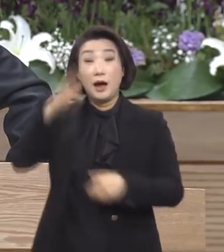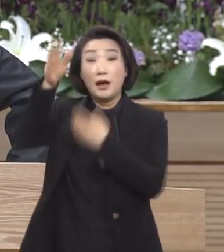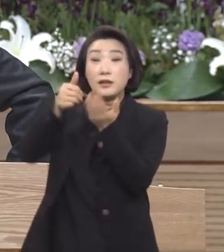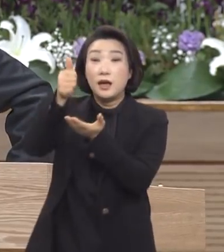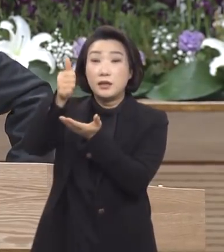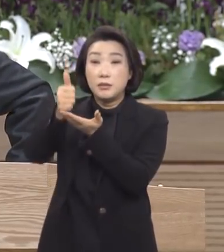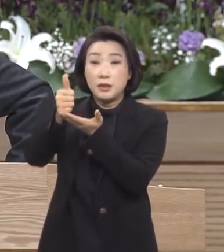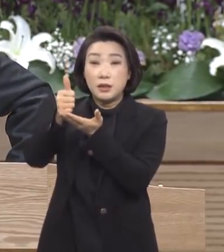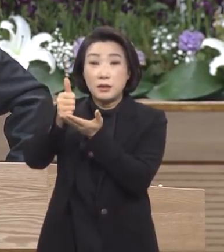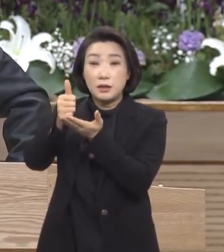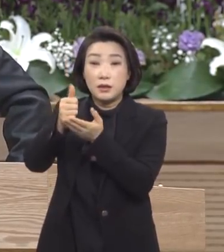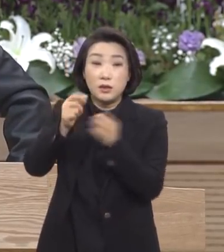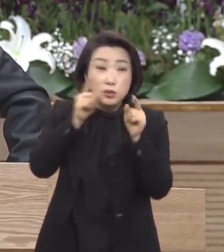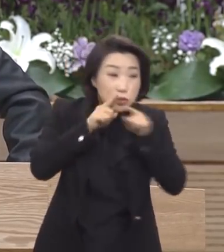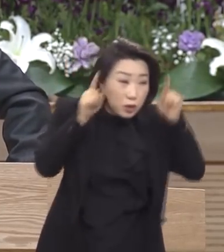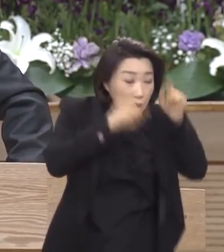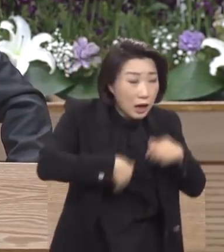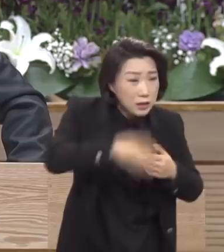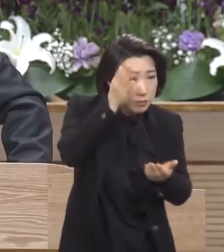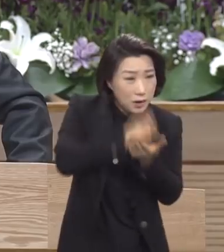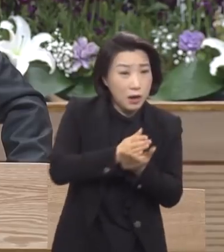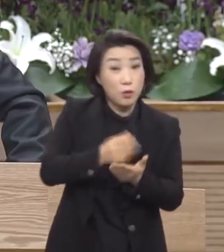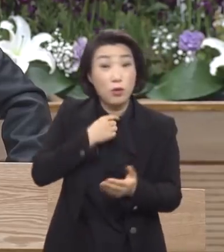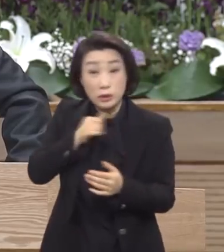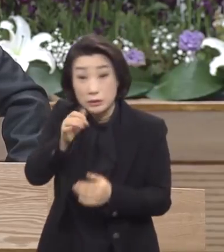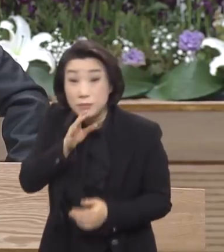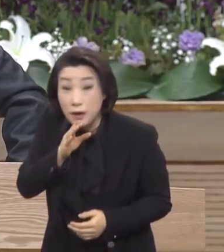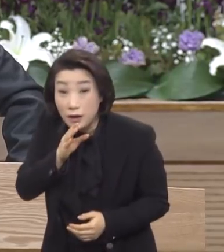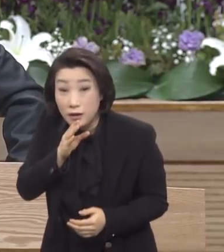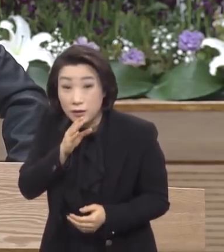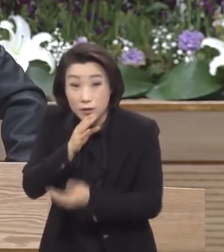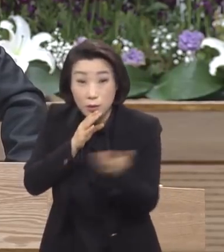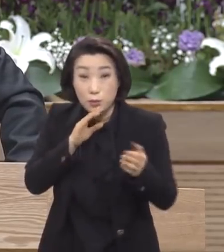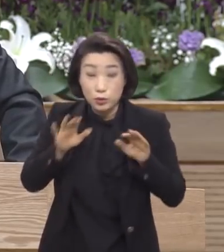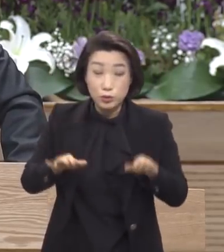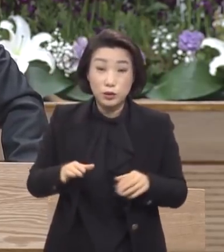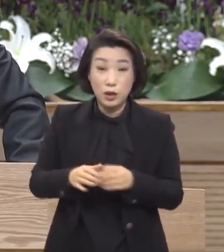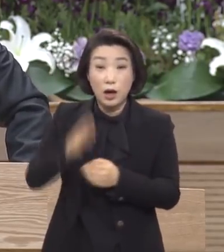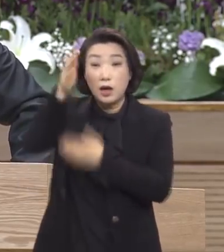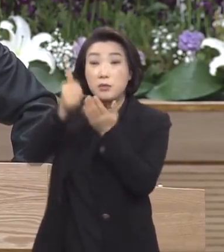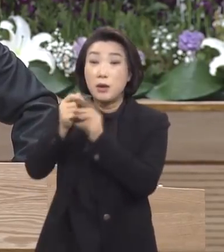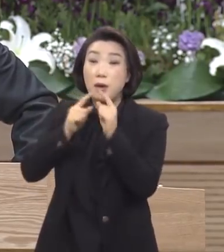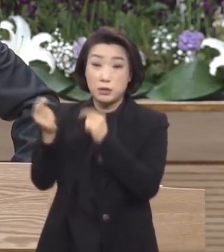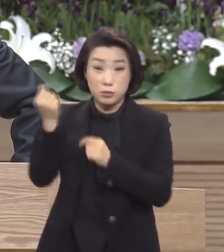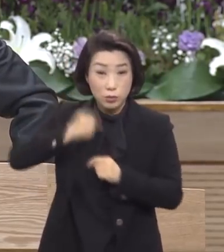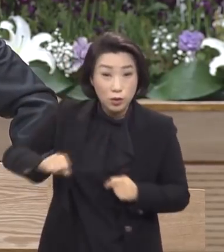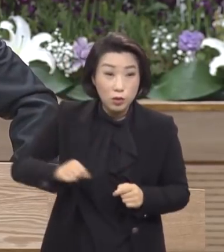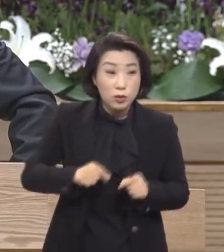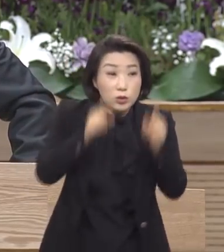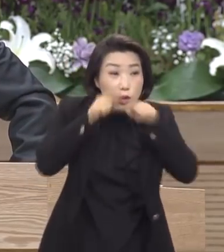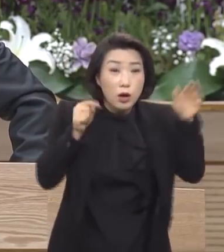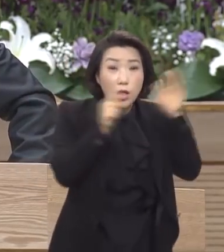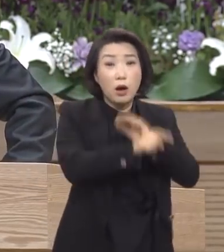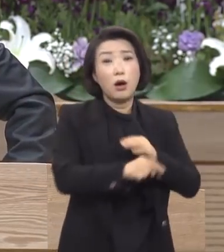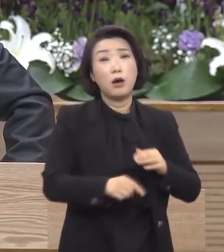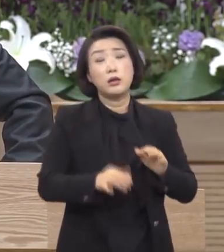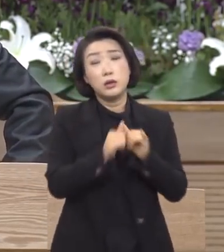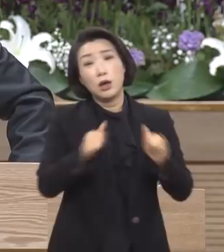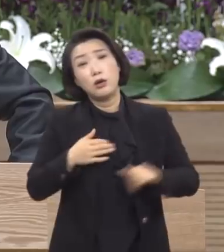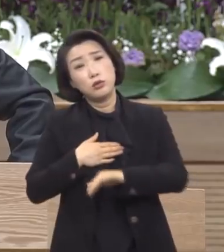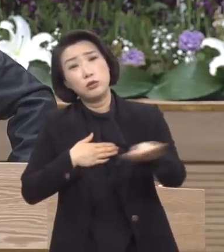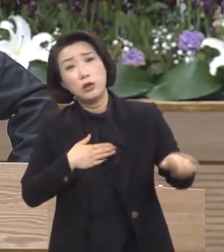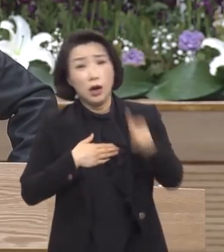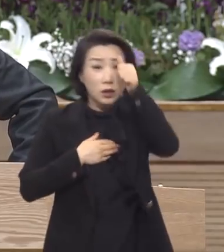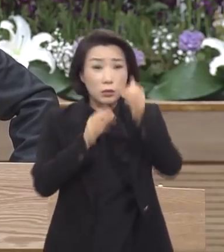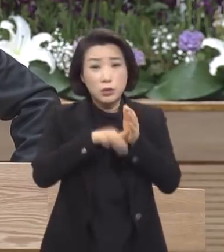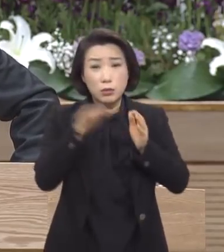하나님이 지옥 가지 말라고 말씀하셨어. 근데 그 말씀을 보면서 지옥 갈 수밖에 없는 인간이